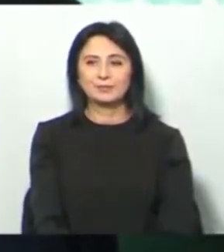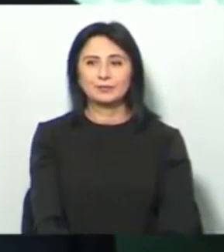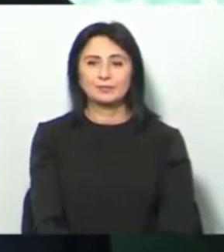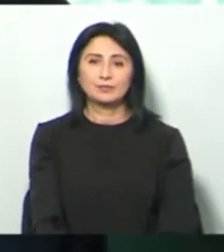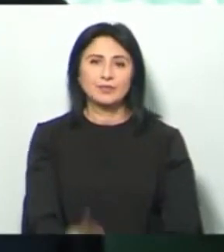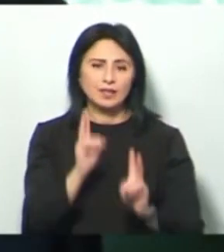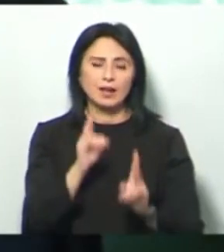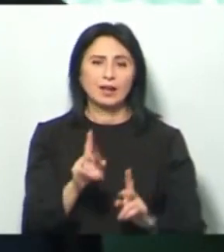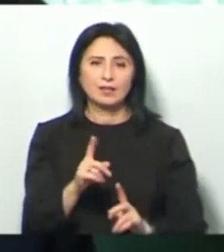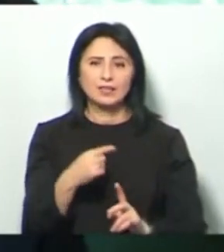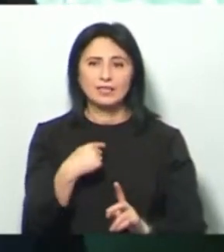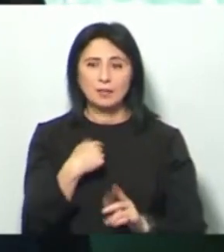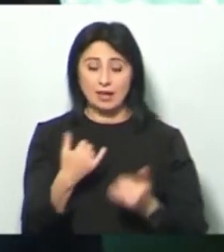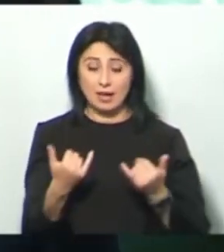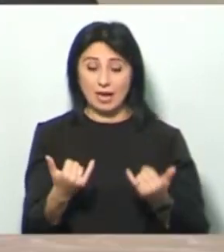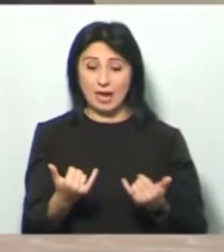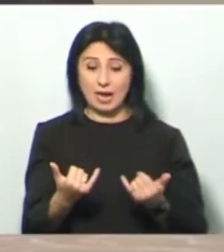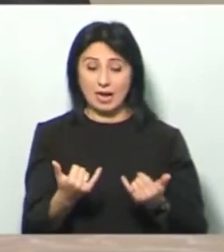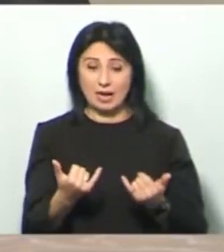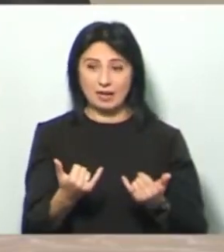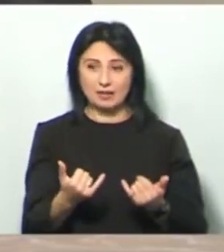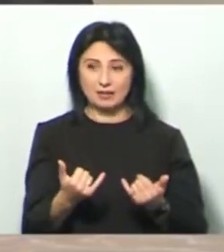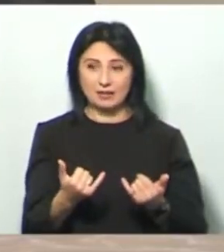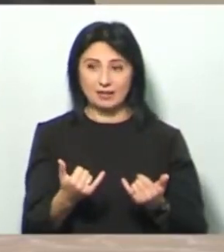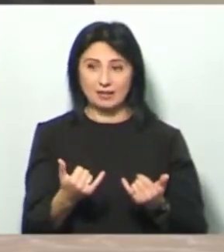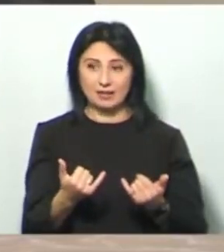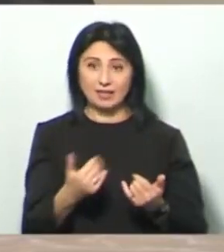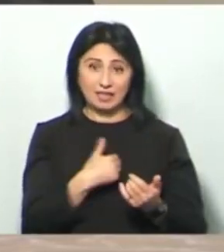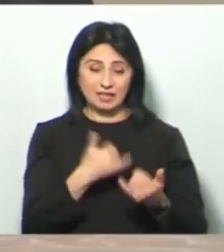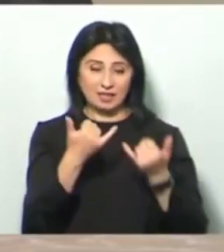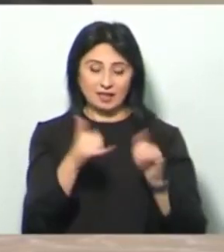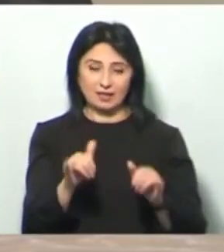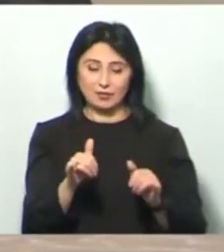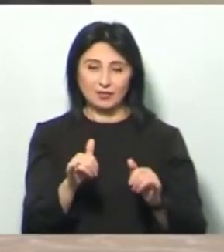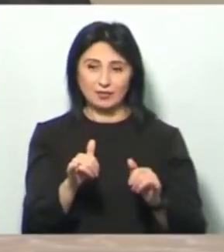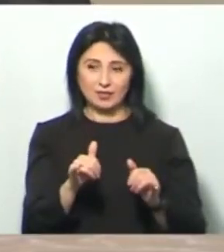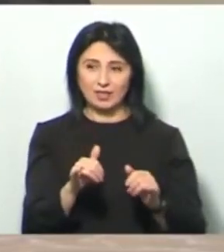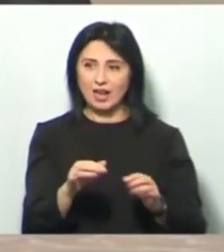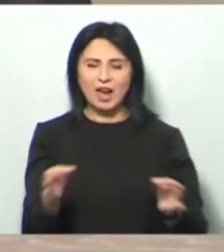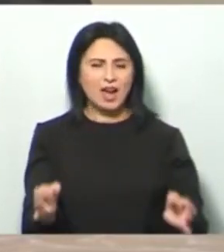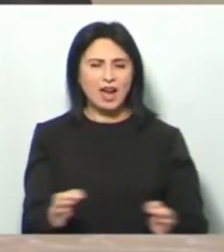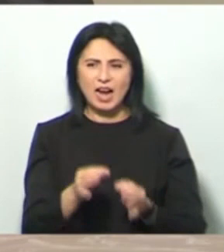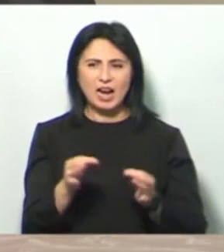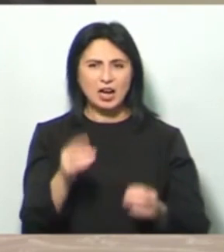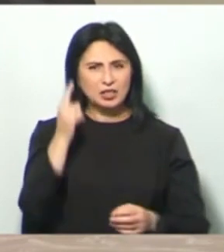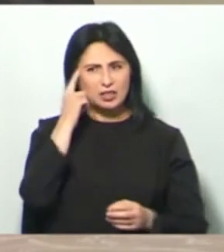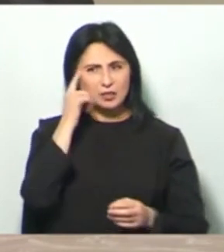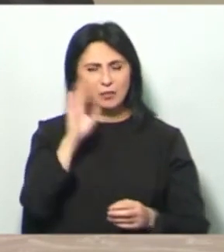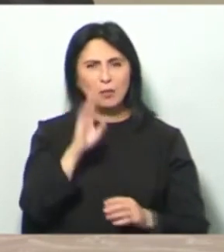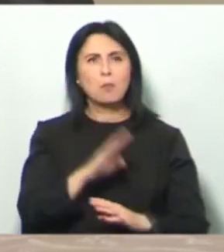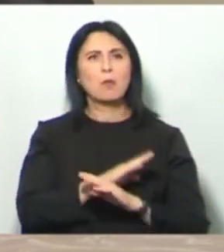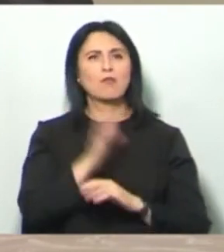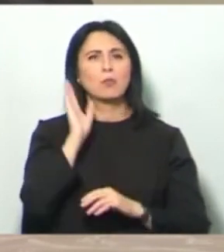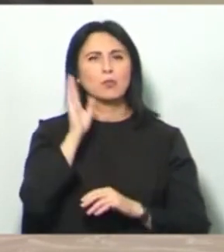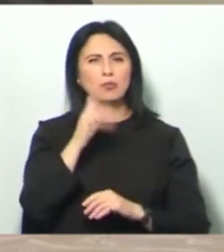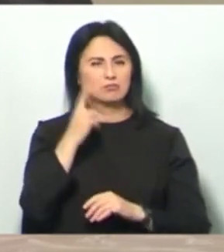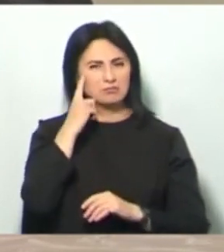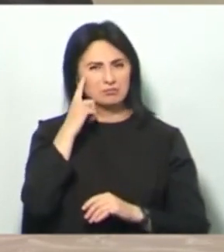რა ვიცი, მე ახლა გინდა გაიკვირდეთ და არასოდეს არ მიფიქრია მოუკვდები